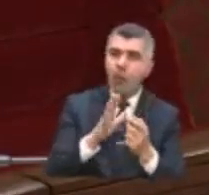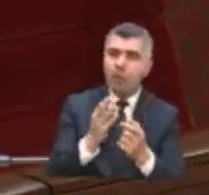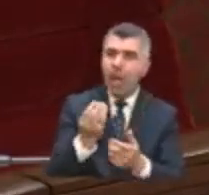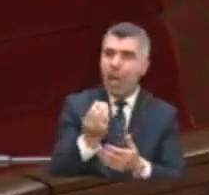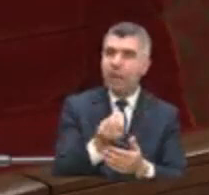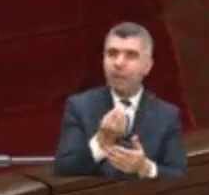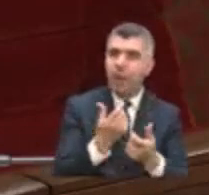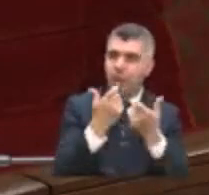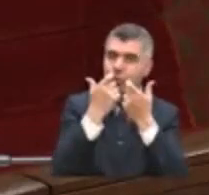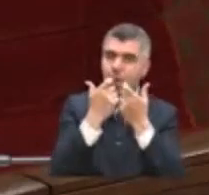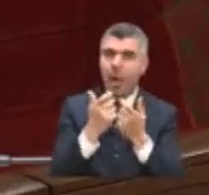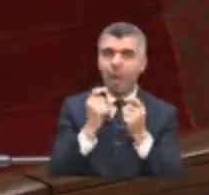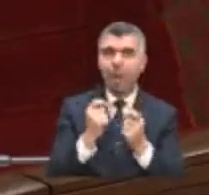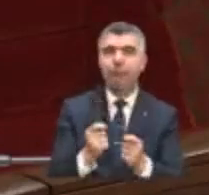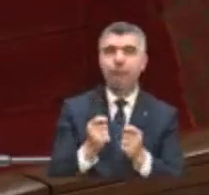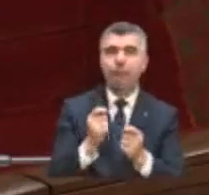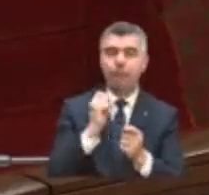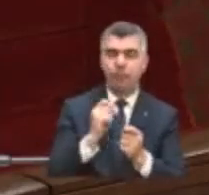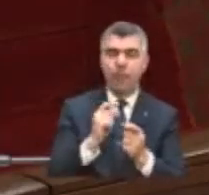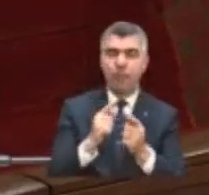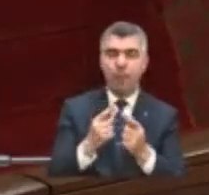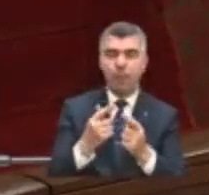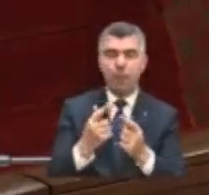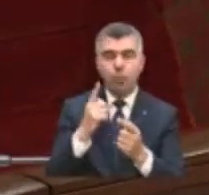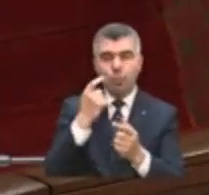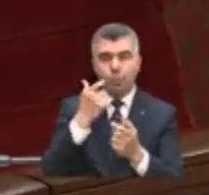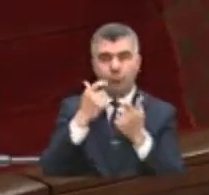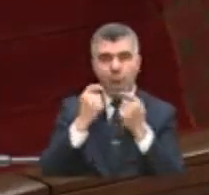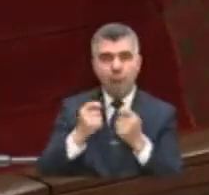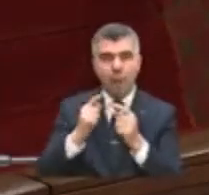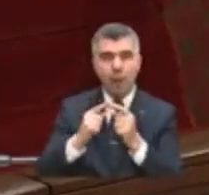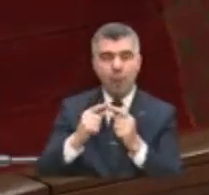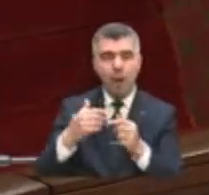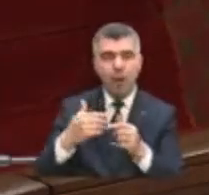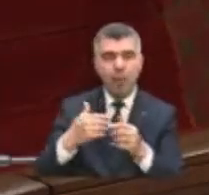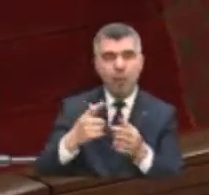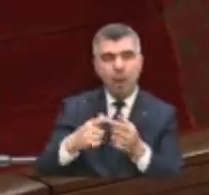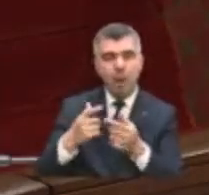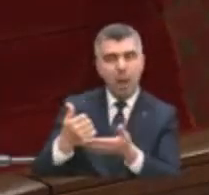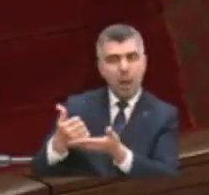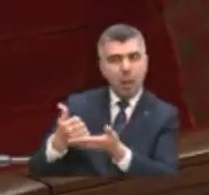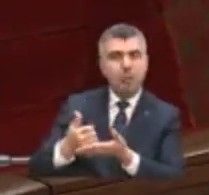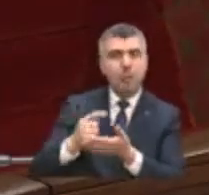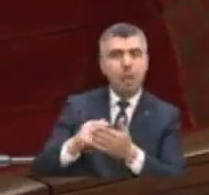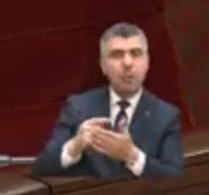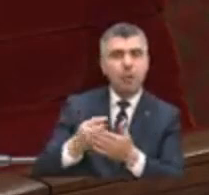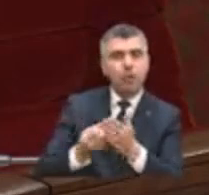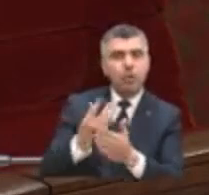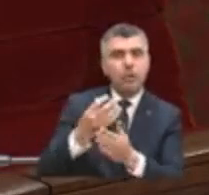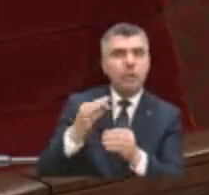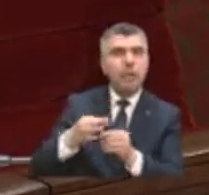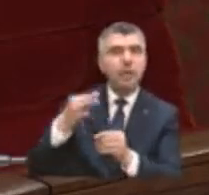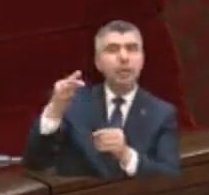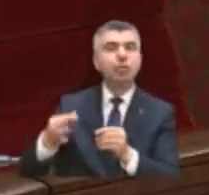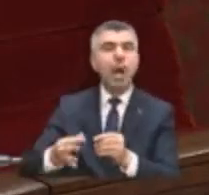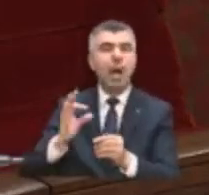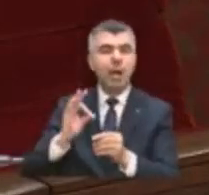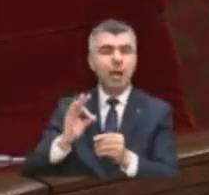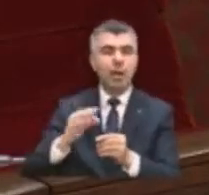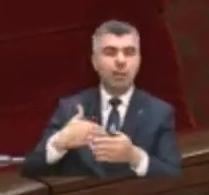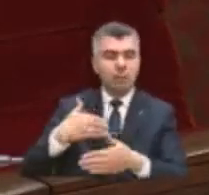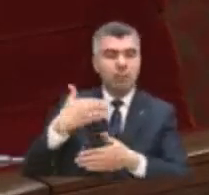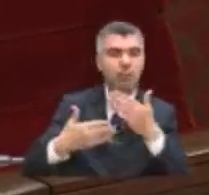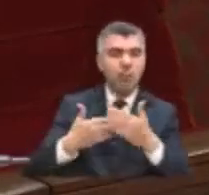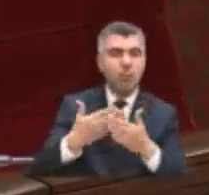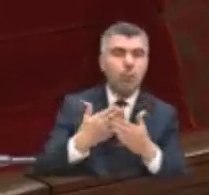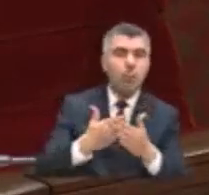ويكون واحد التقييم اللي هو موضوعي اللي يساعدنا باش نحسنوا أيضا النتائج ملي تكون النتائج ماشي في